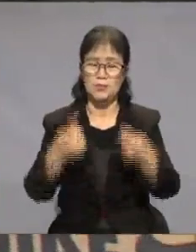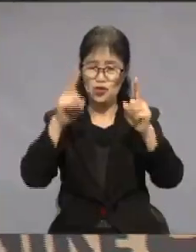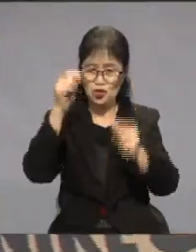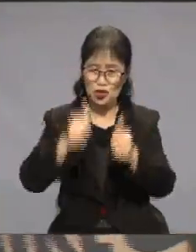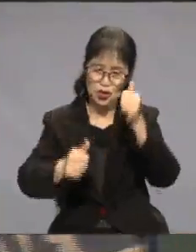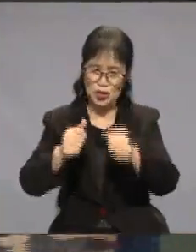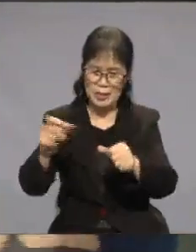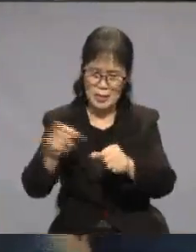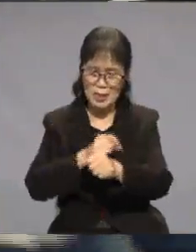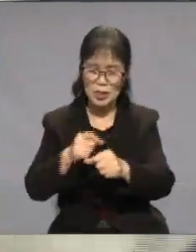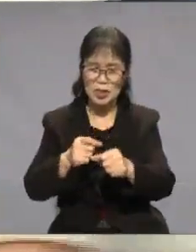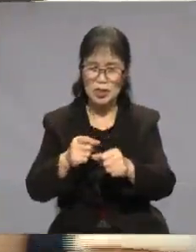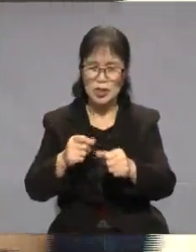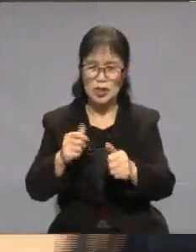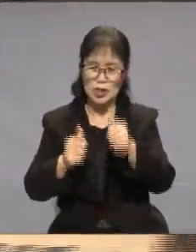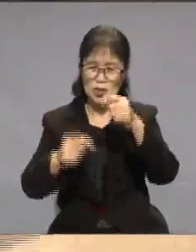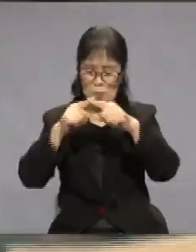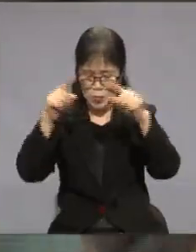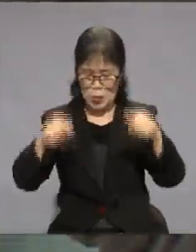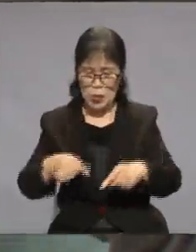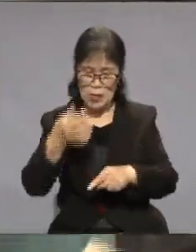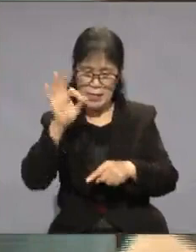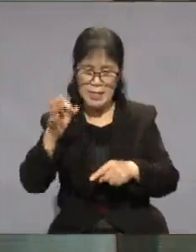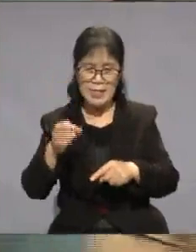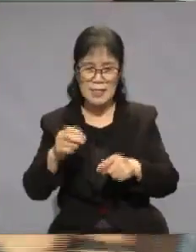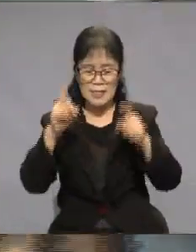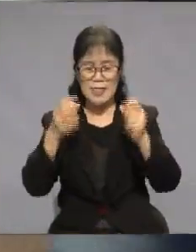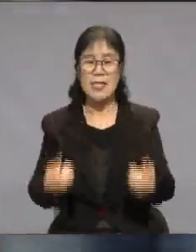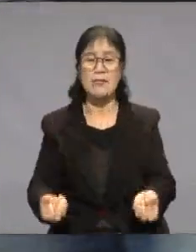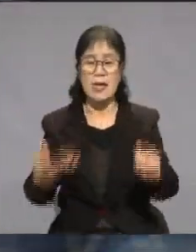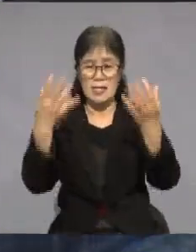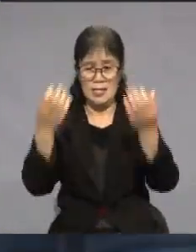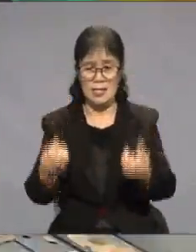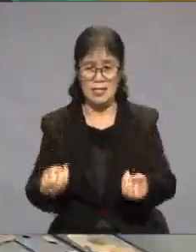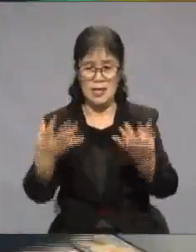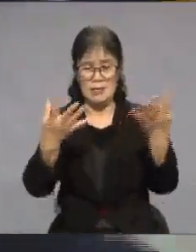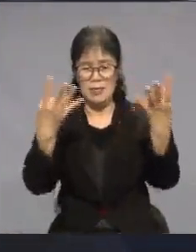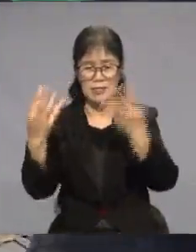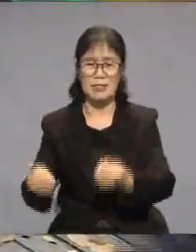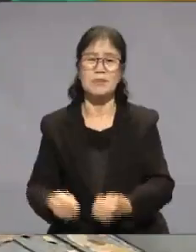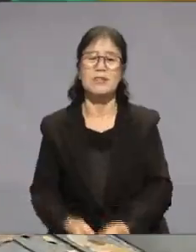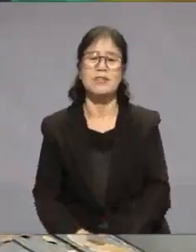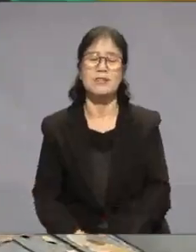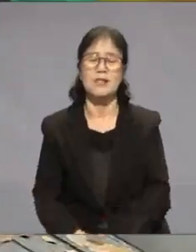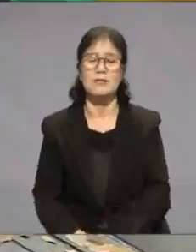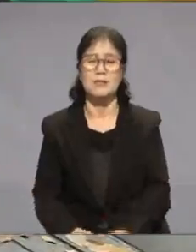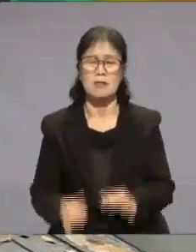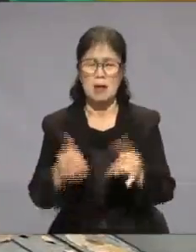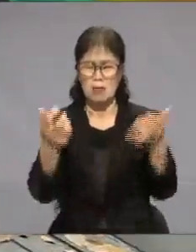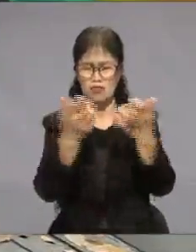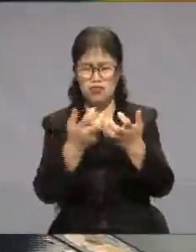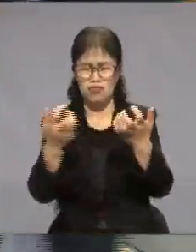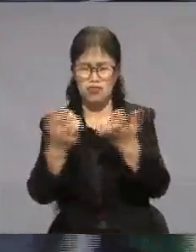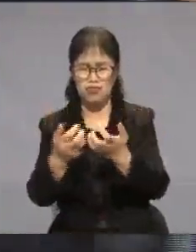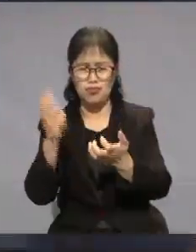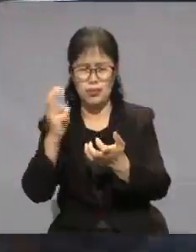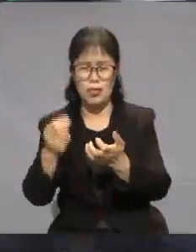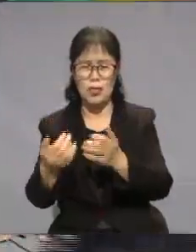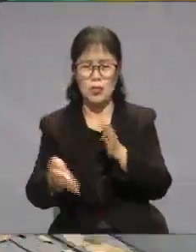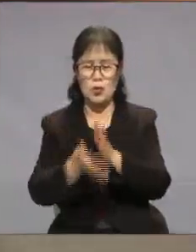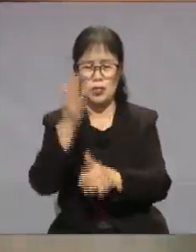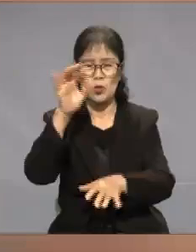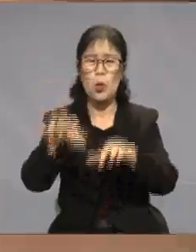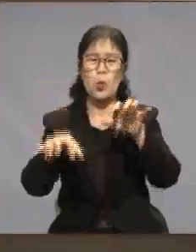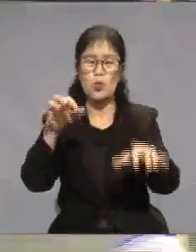특수라 불리는 수험표 인증 할인 이벤트가 유통과 중심으로 쏟아지고 있습니다. 인파가 붐빌 것에 대비해 도심